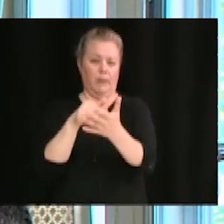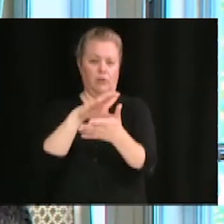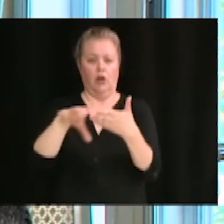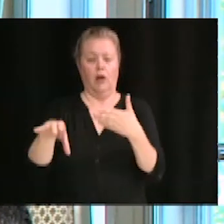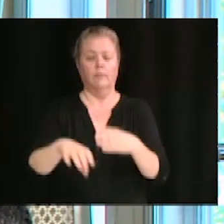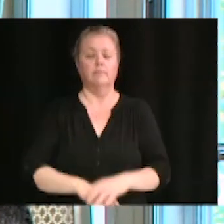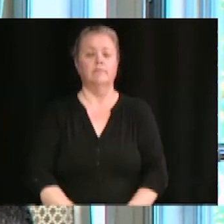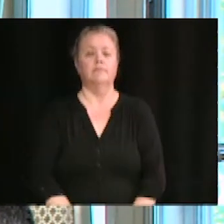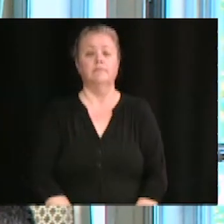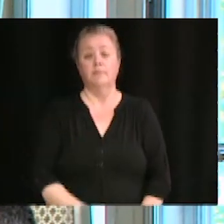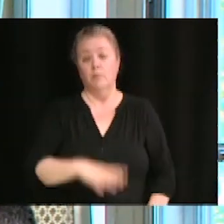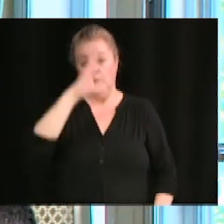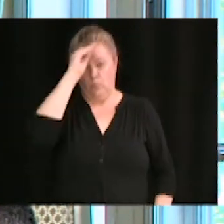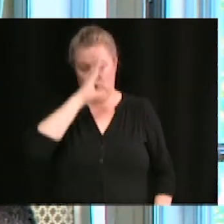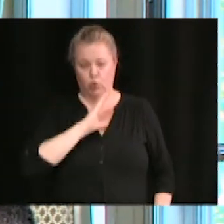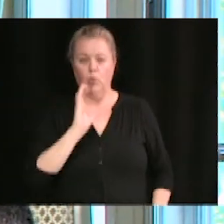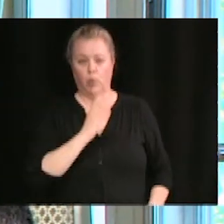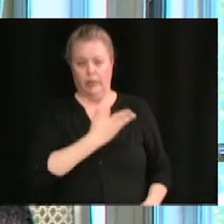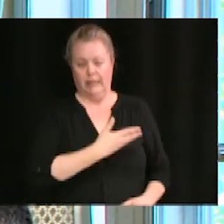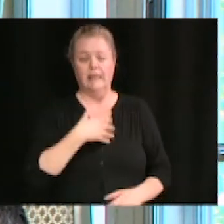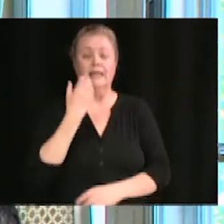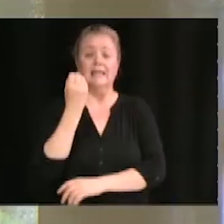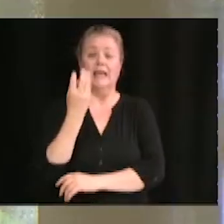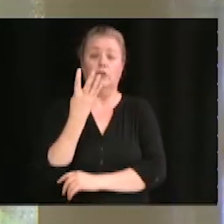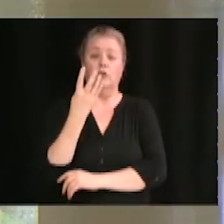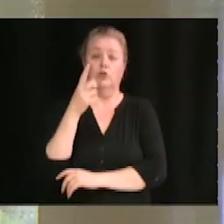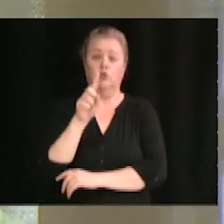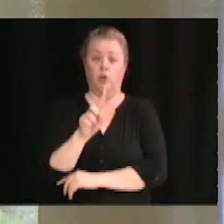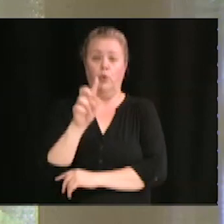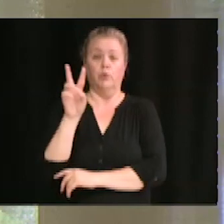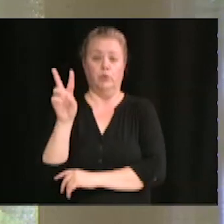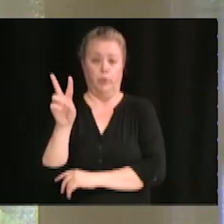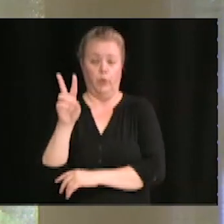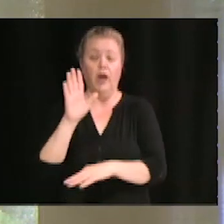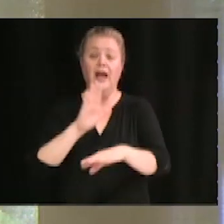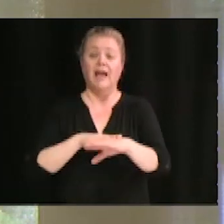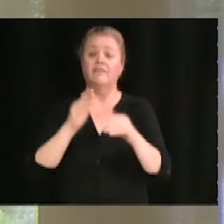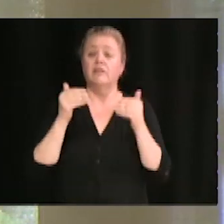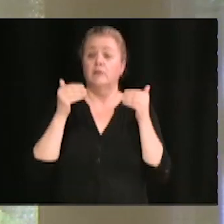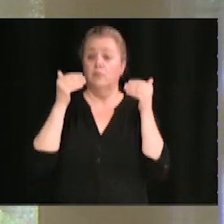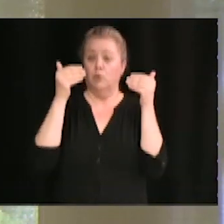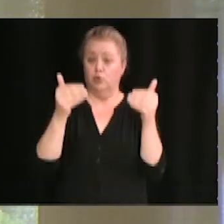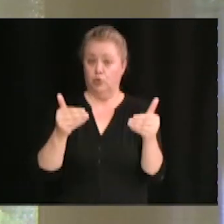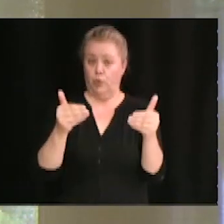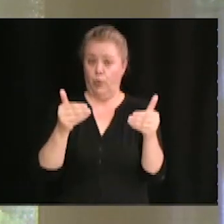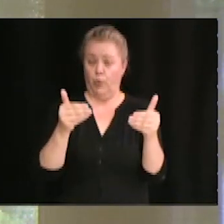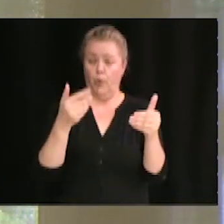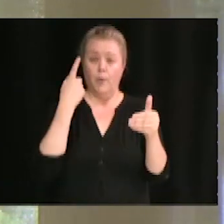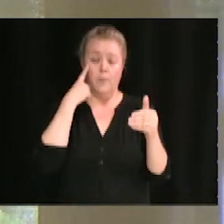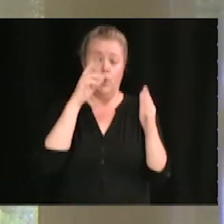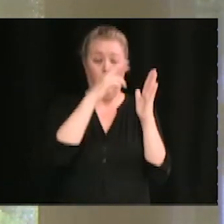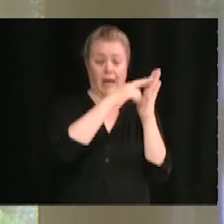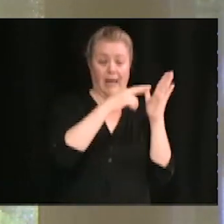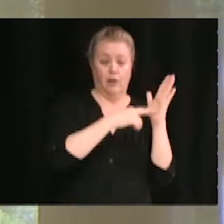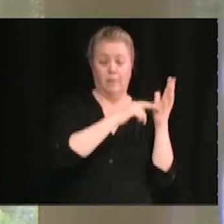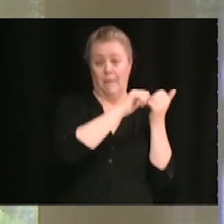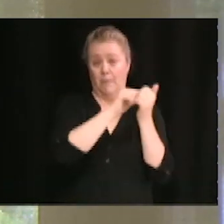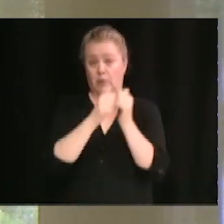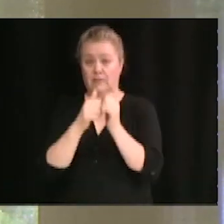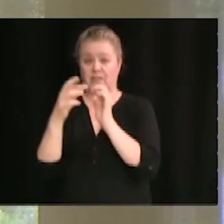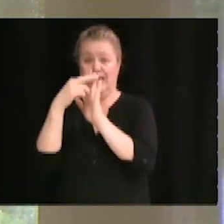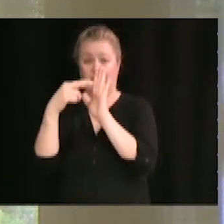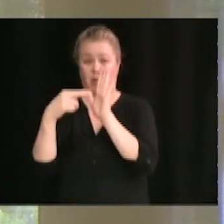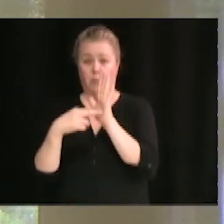Merci, M. Côté. 14.1.2. Avis de motion à être donné d'un règlement modifiant le